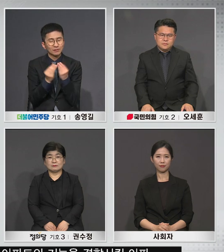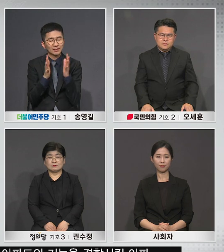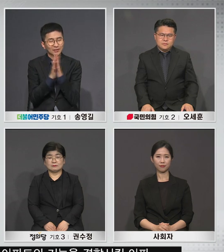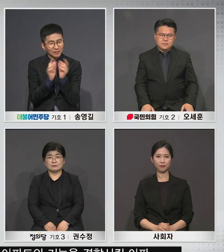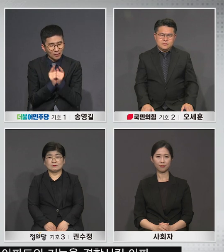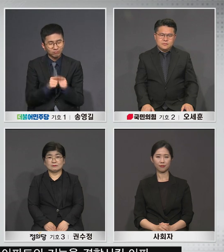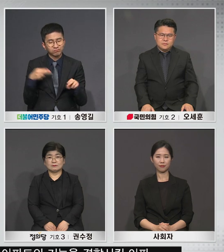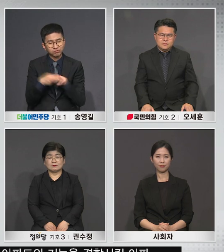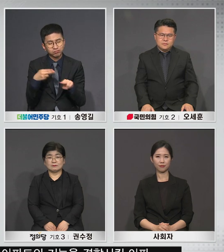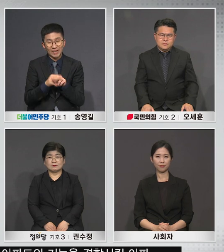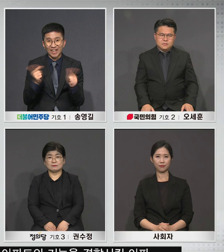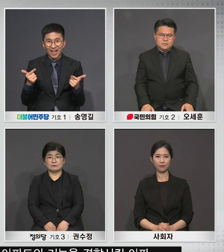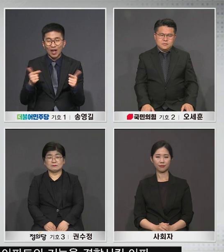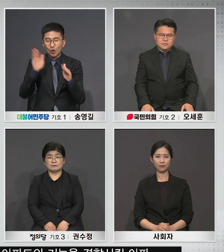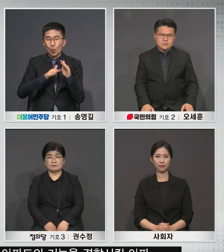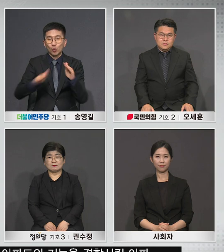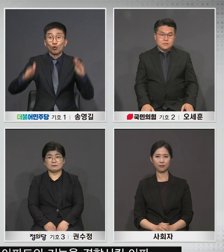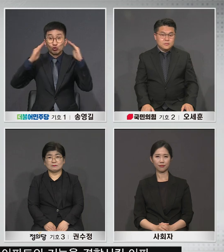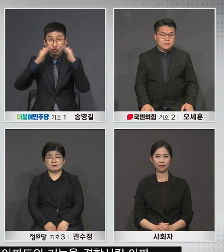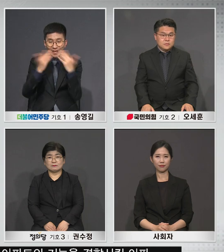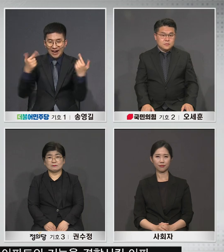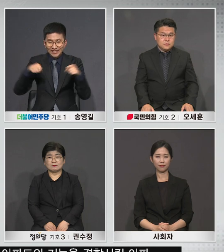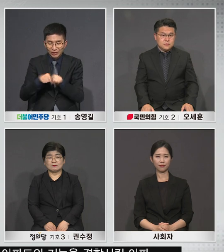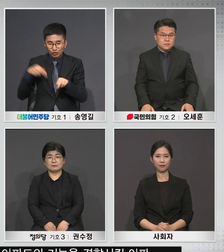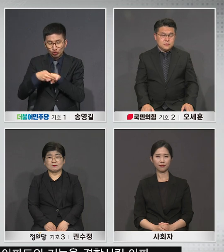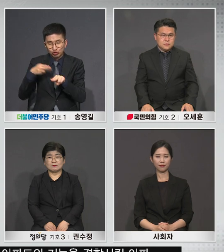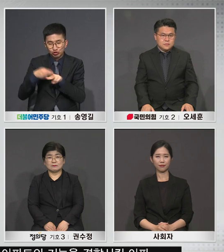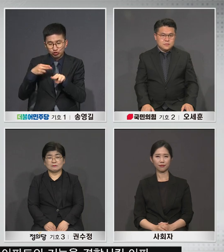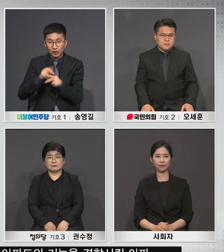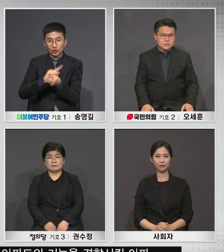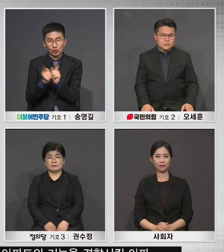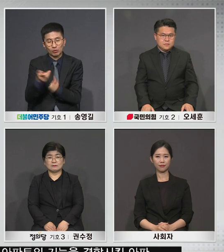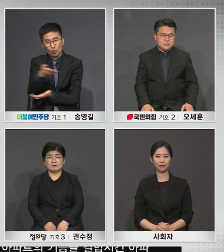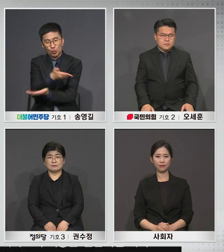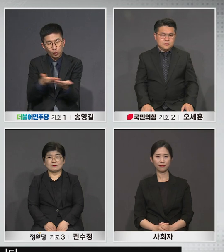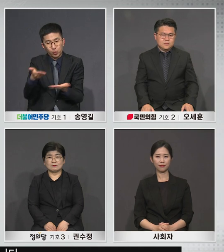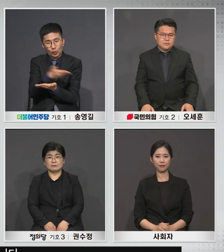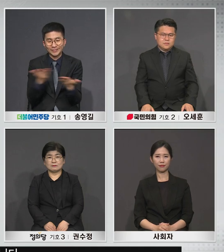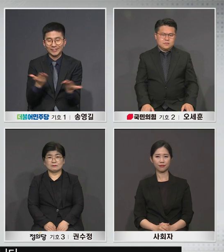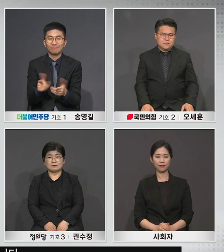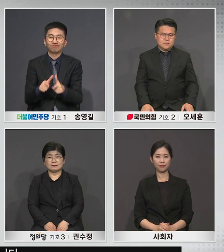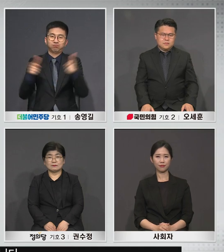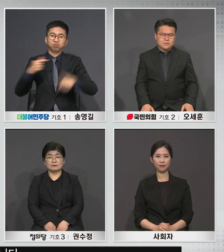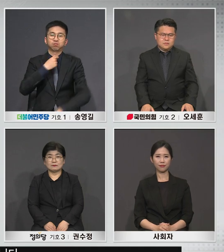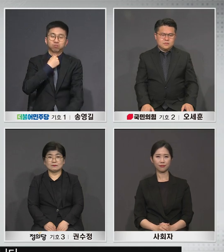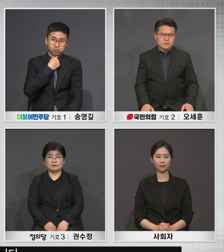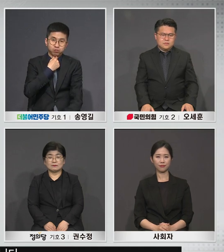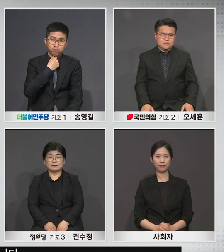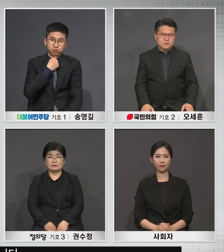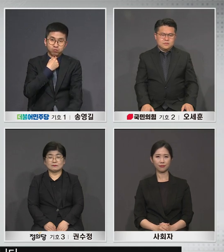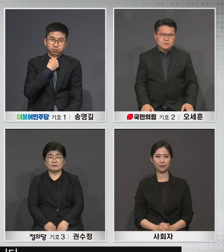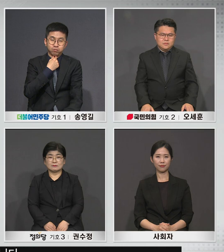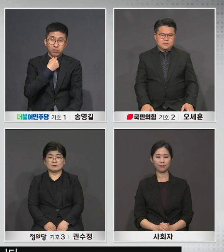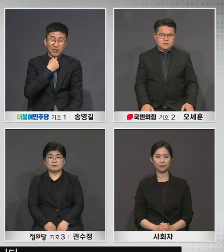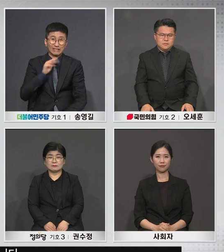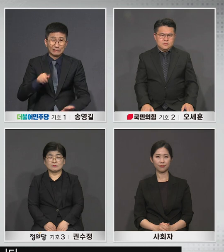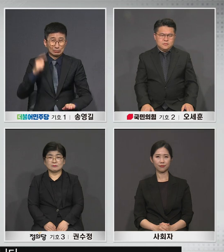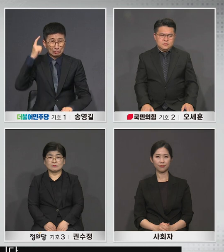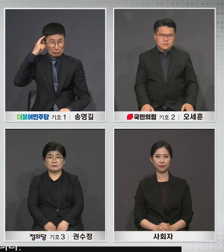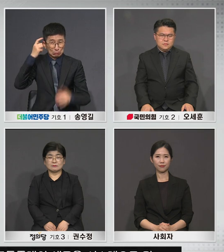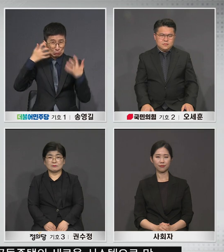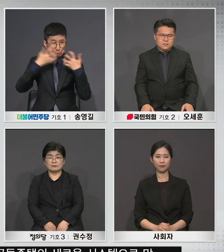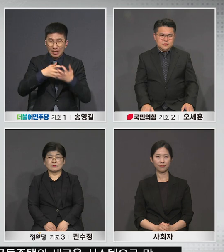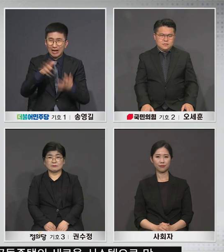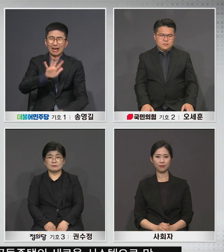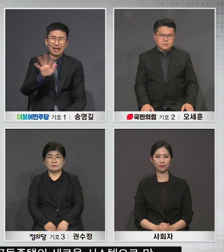공동주택의 새로운 시스템으로 만들어서 산업을 만들고 일자리를 만들어내겠습니다. 새로운 발상의 전환을 통해 아이들